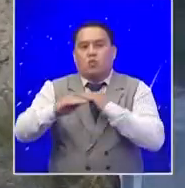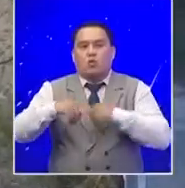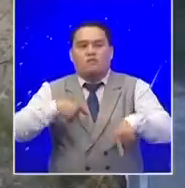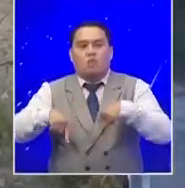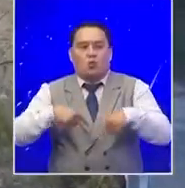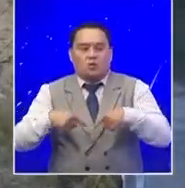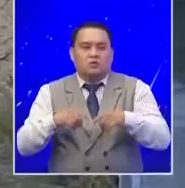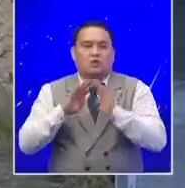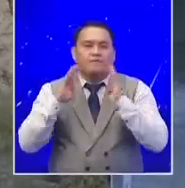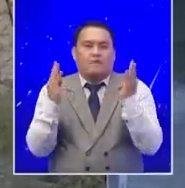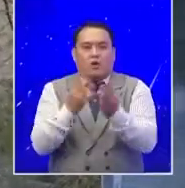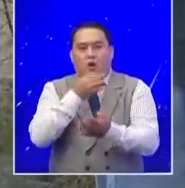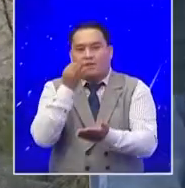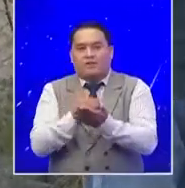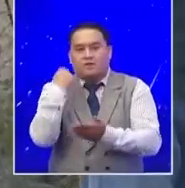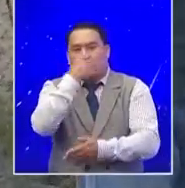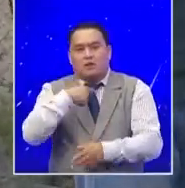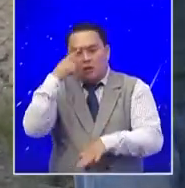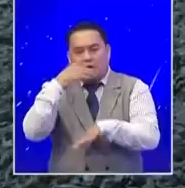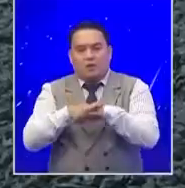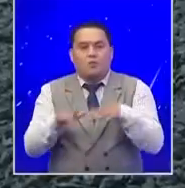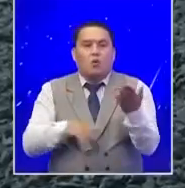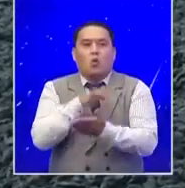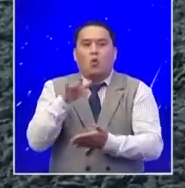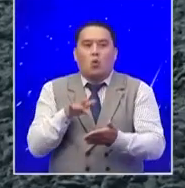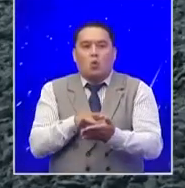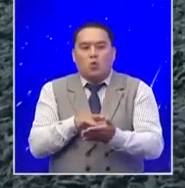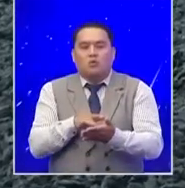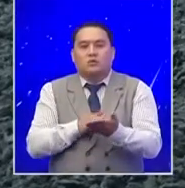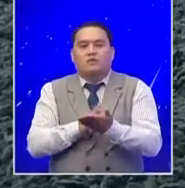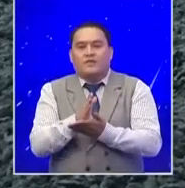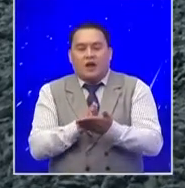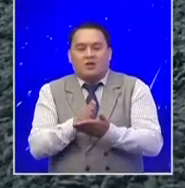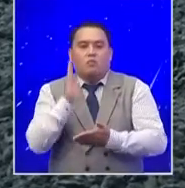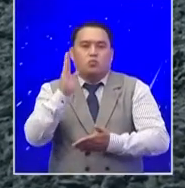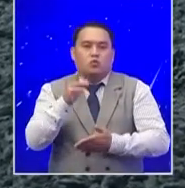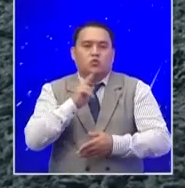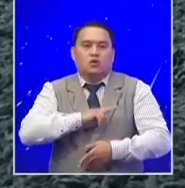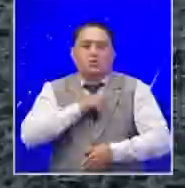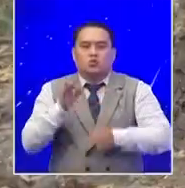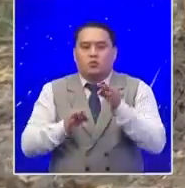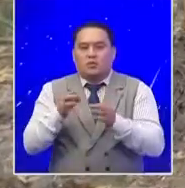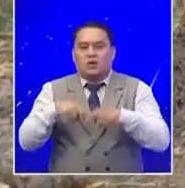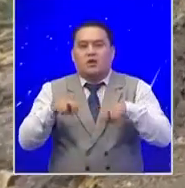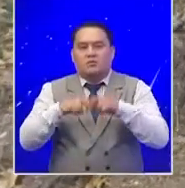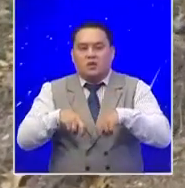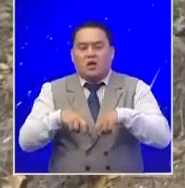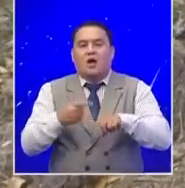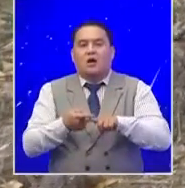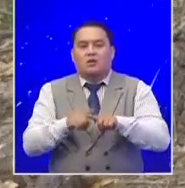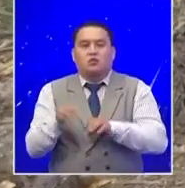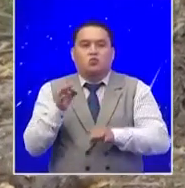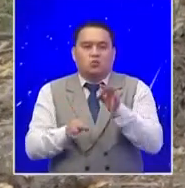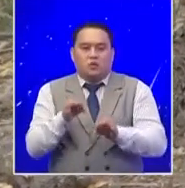порядок ограждение поручил ответственным лицам аким города. А срыв сроков послужил основанием для дальнейшего судебного разбирательства. Теперь это дело